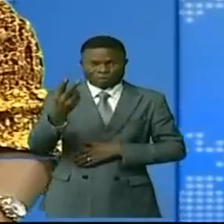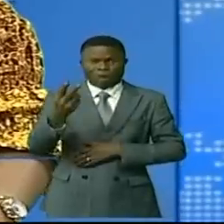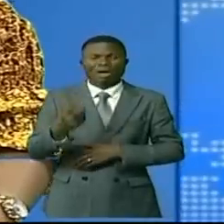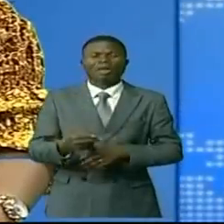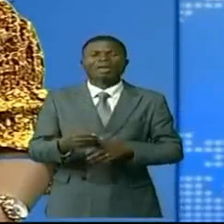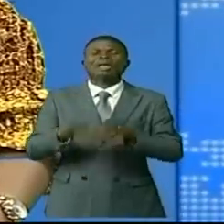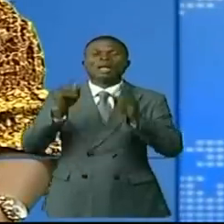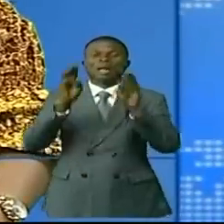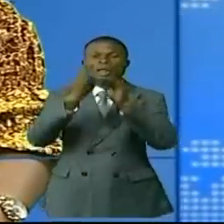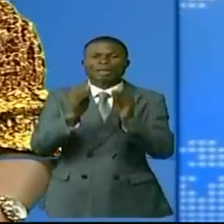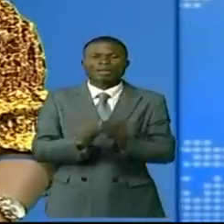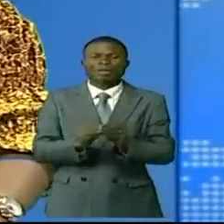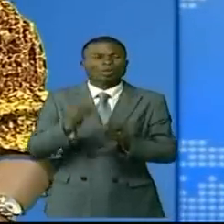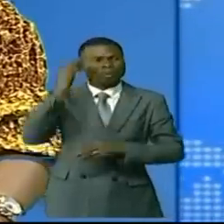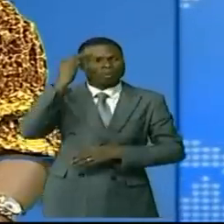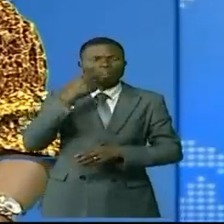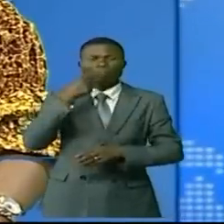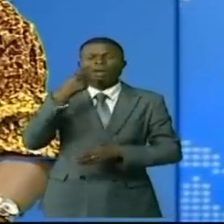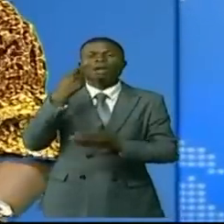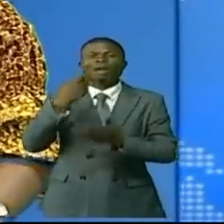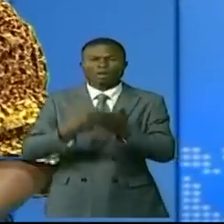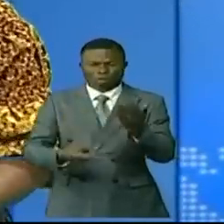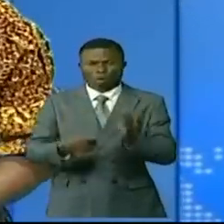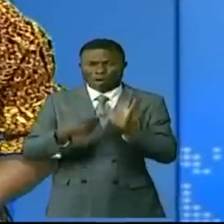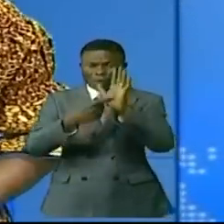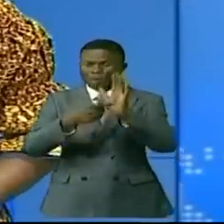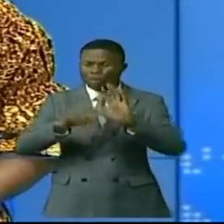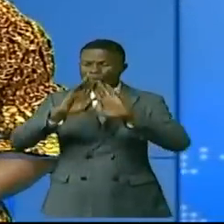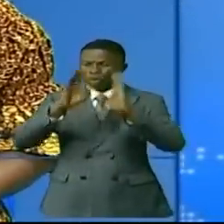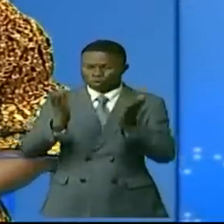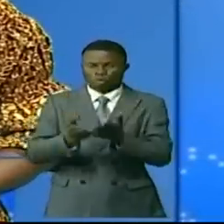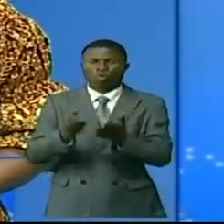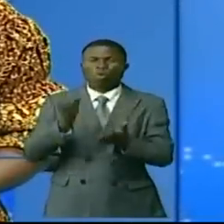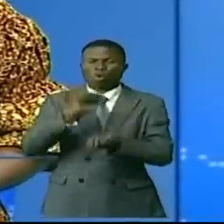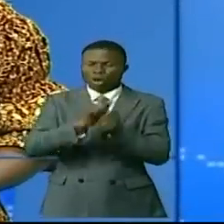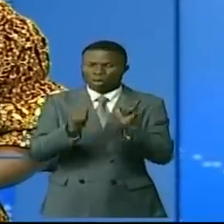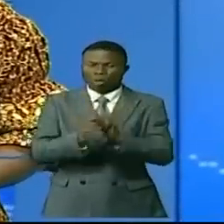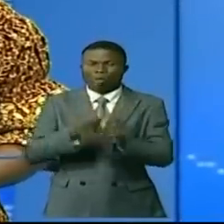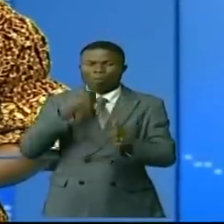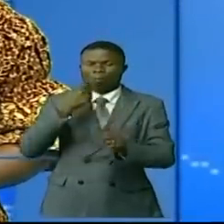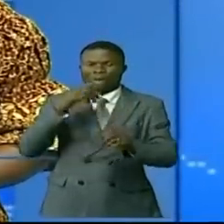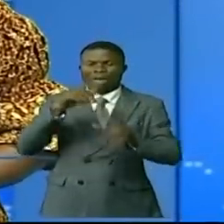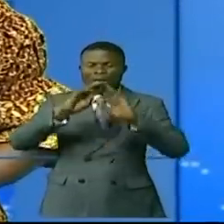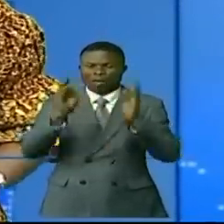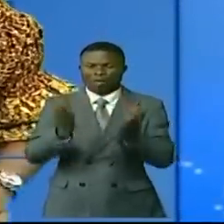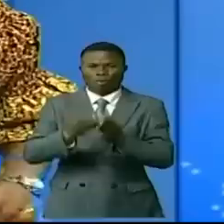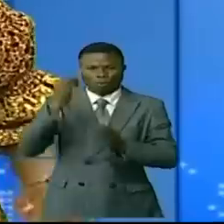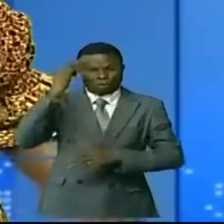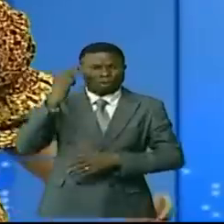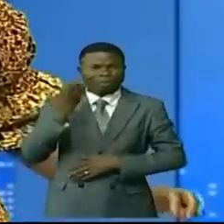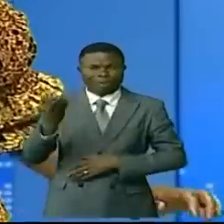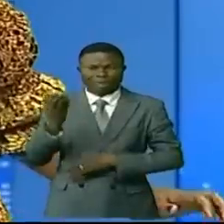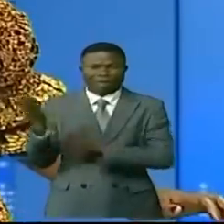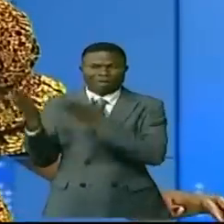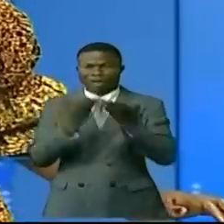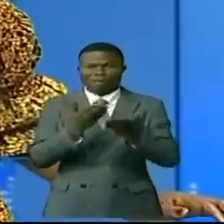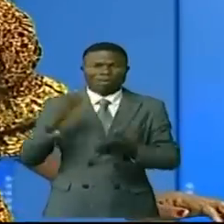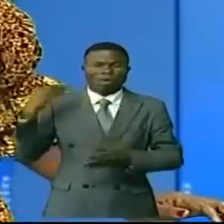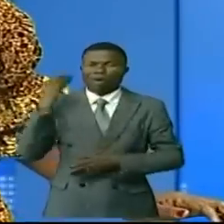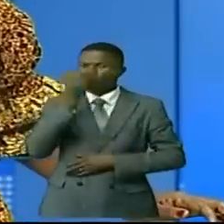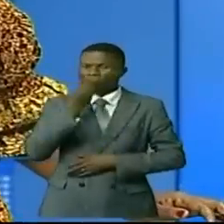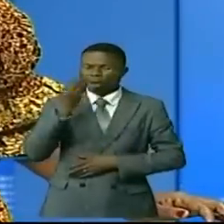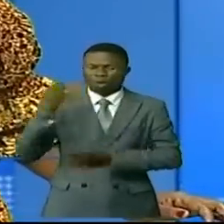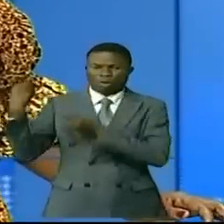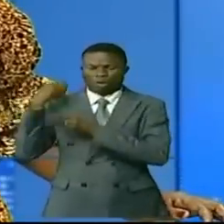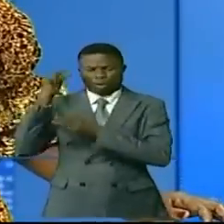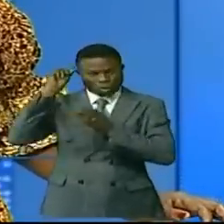sur nos antennes de la RTNC l'intégralité du compte rendu avec le porte-parole du gouvernement. Bienvenue à